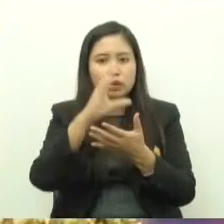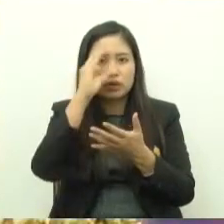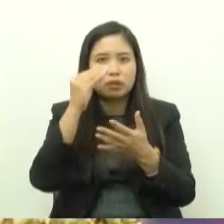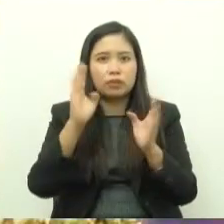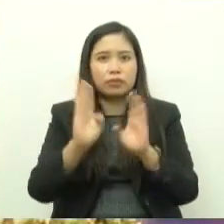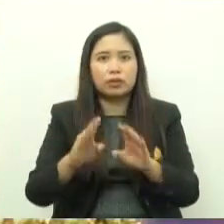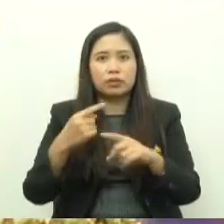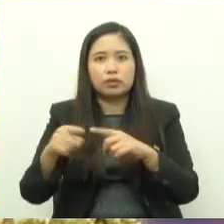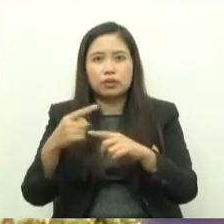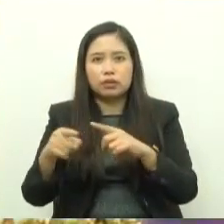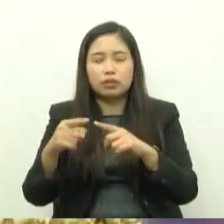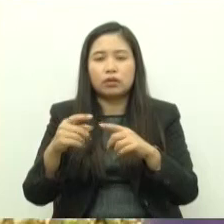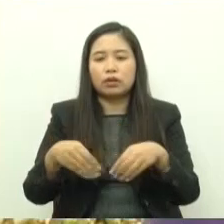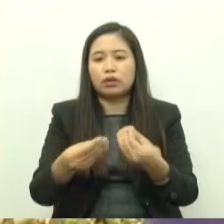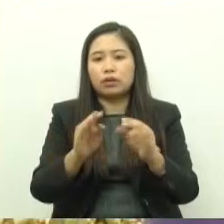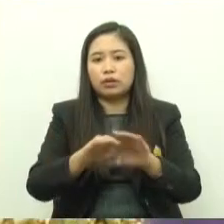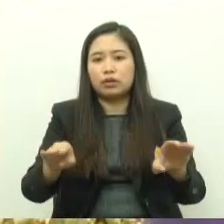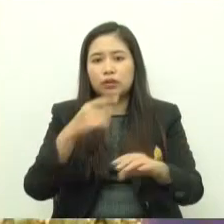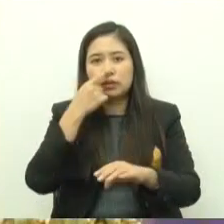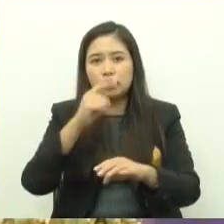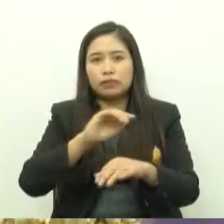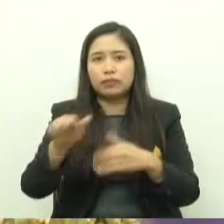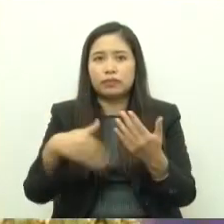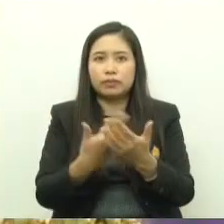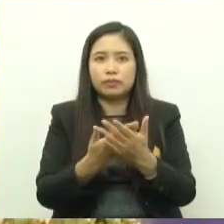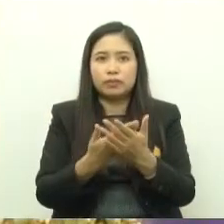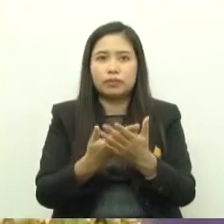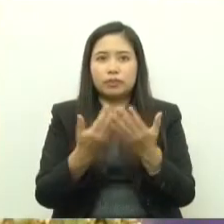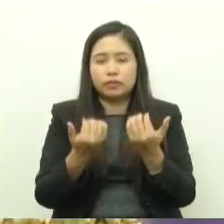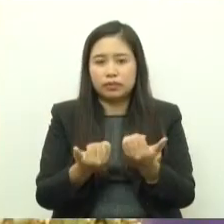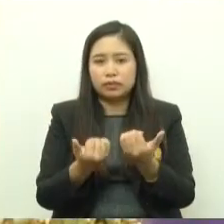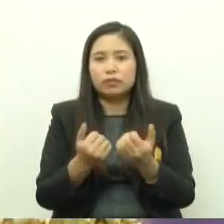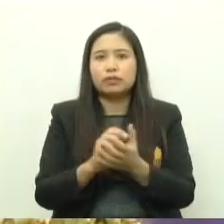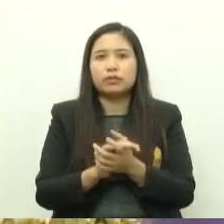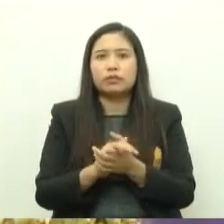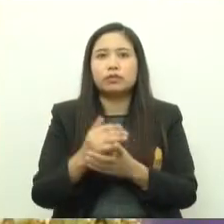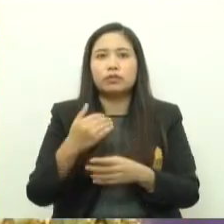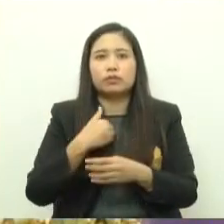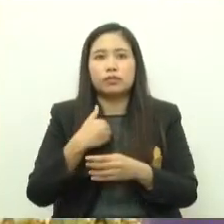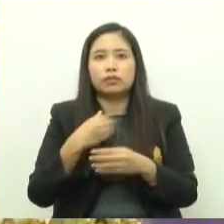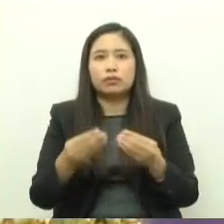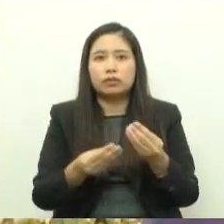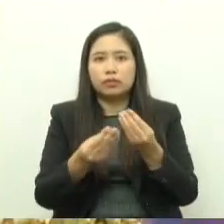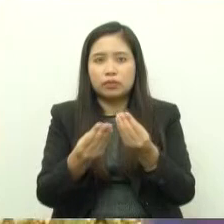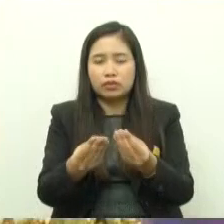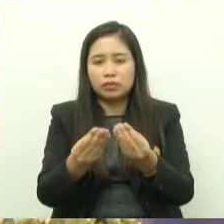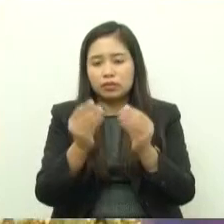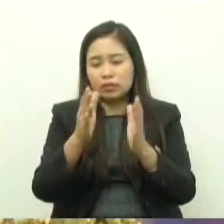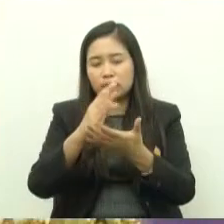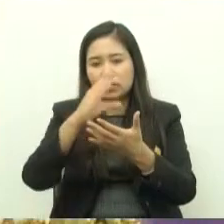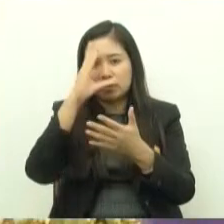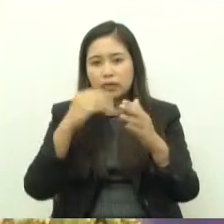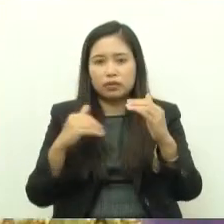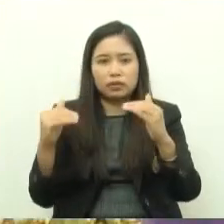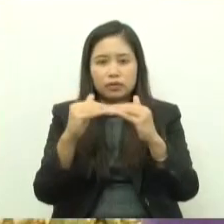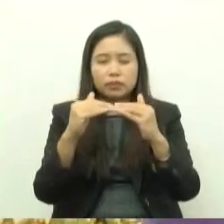โอกาสกับเด็กไทยทุกคนนะครับไม่ว่าเขาเลือกเกิดไม่ได้แต่เราต้องทำให้เขาได้รับการศึกษาที่เท่าเทียมกันให้ได้